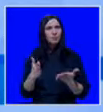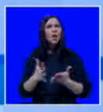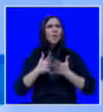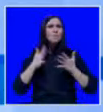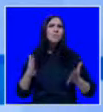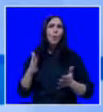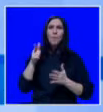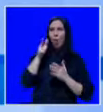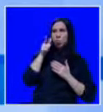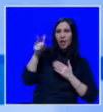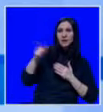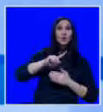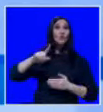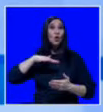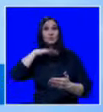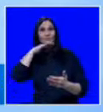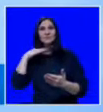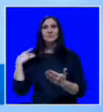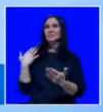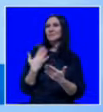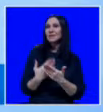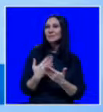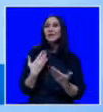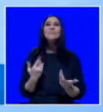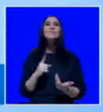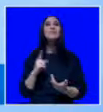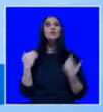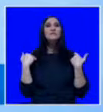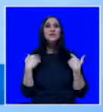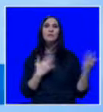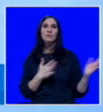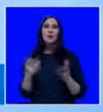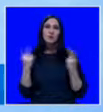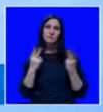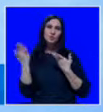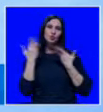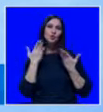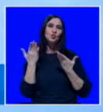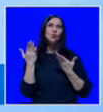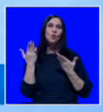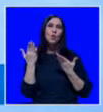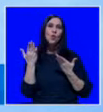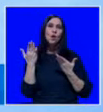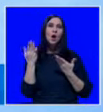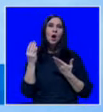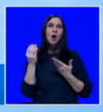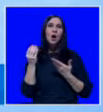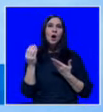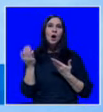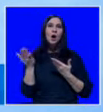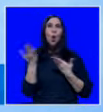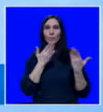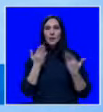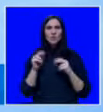много по-далече, докато стигне до университетите? О, разбира се. В училищното образование реформата е много по-назад в сравнение с тази във